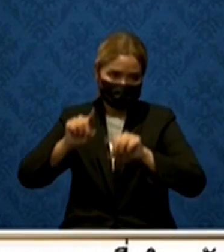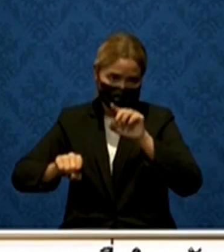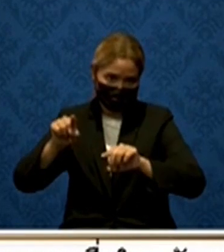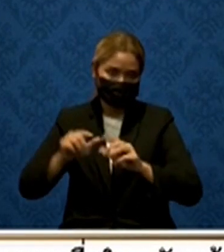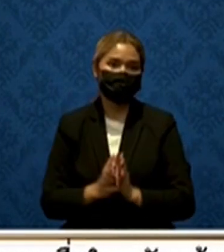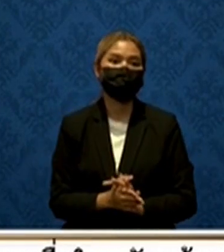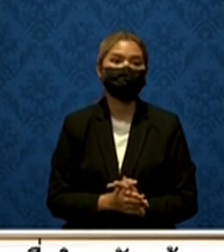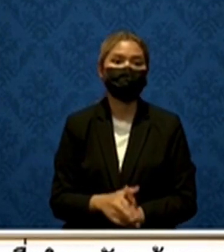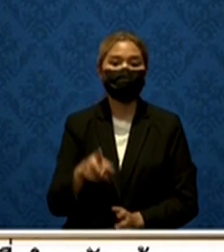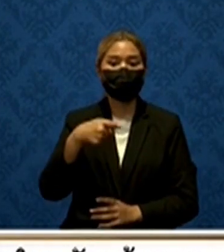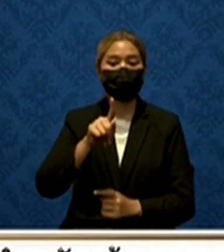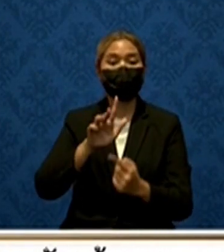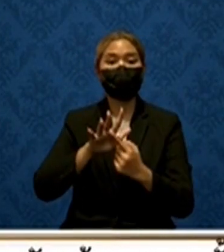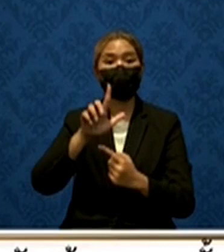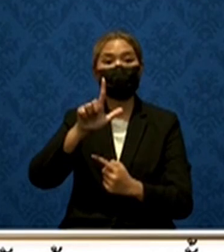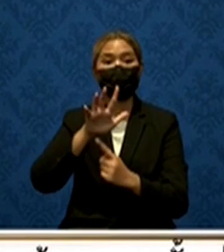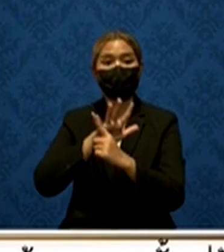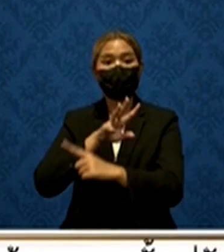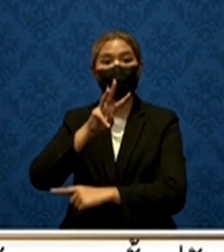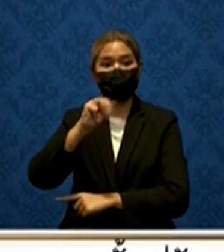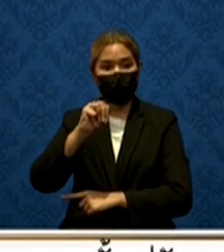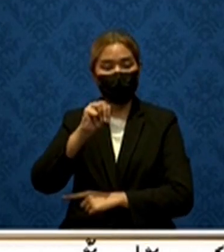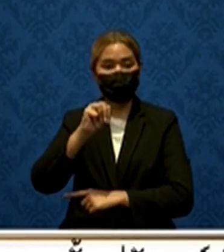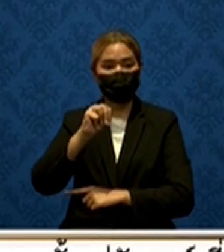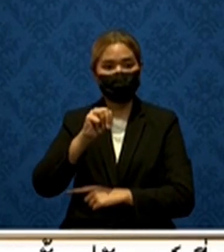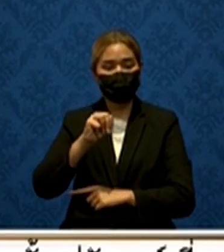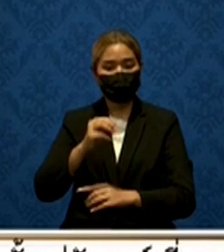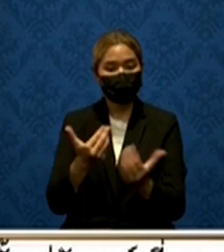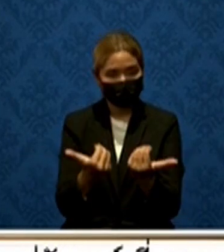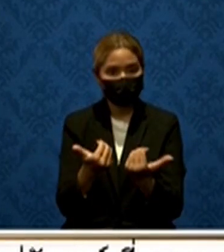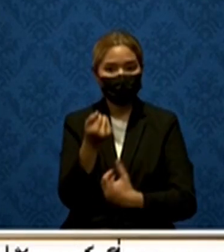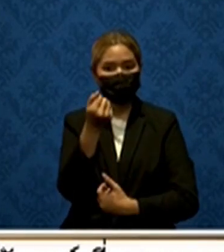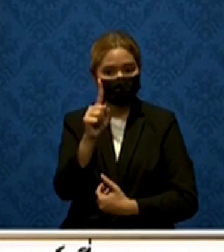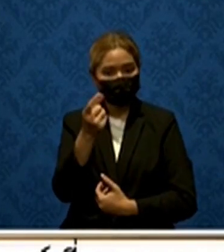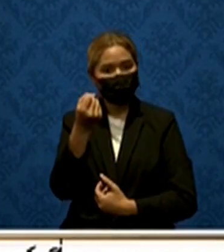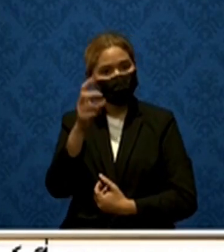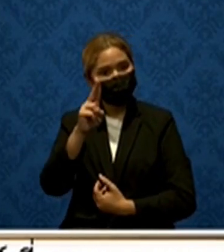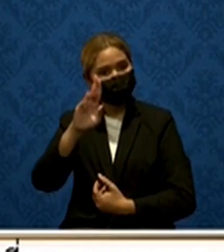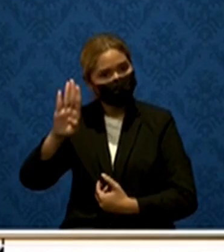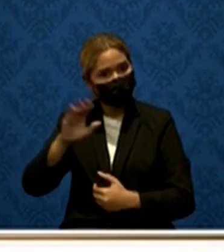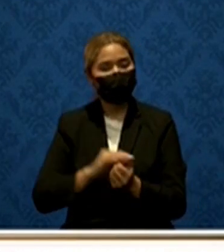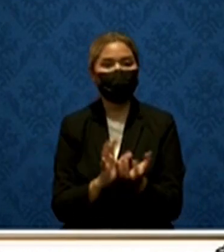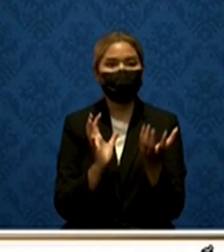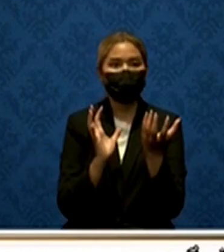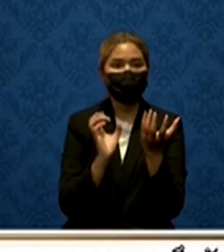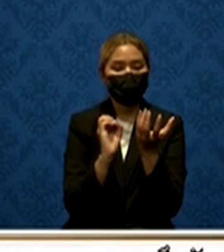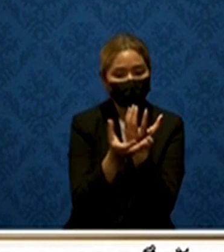ป้ามเมอก่อน 2 บาทกว่าเดียวนี่ 10 11 12 บาทผลไม้ท่านไปดูสครับ